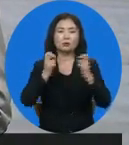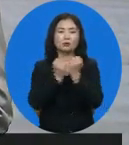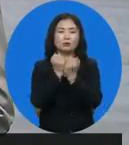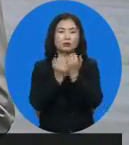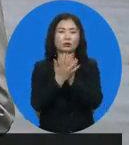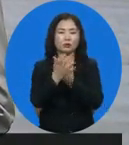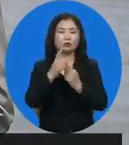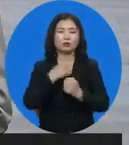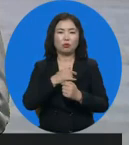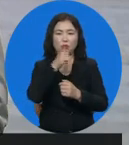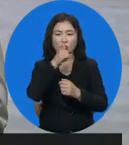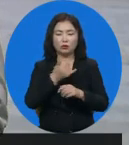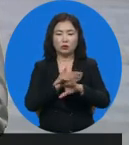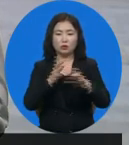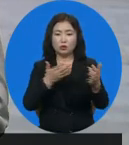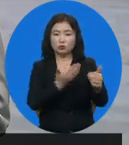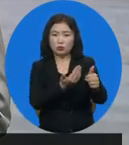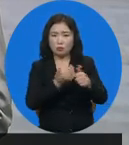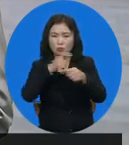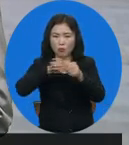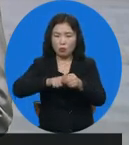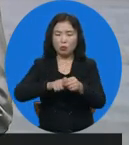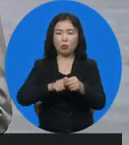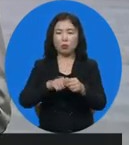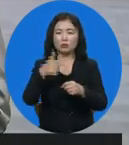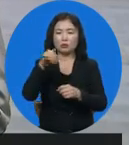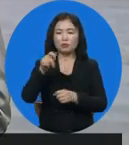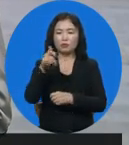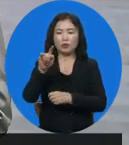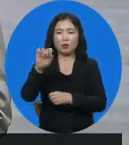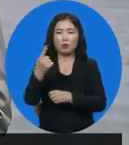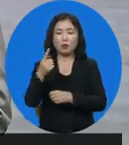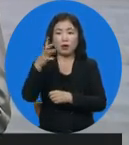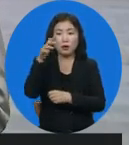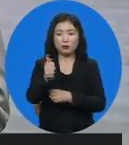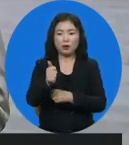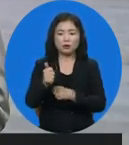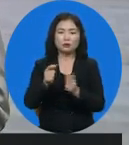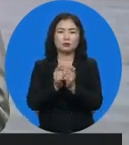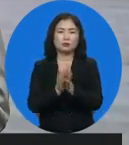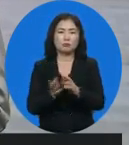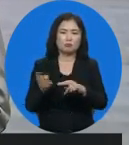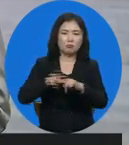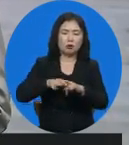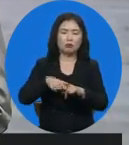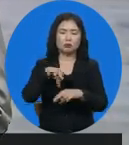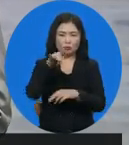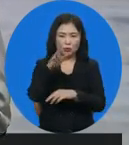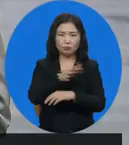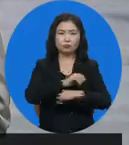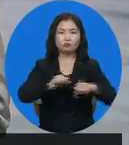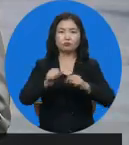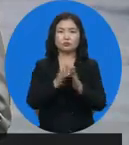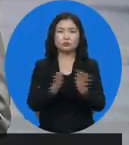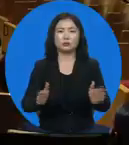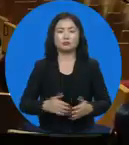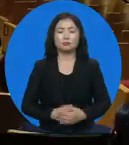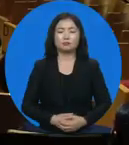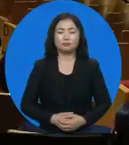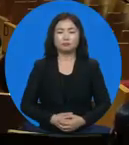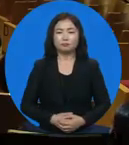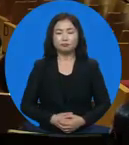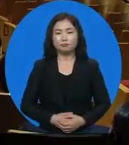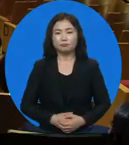열었습니다 해외 투자자를 찾기 위해서 김태우 회장이 직접 나선 것은 지난해 취임 5 처음입니다